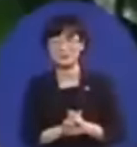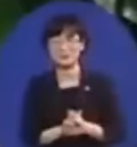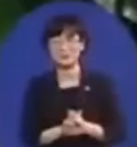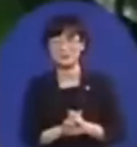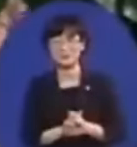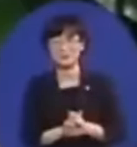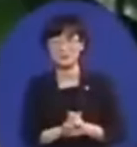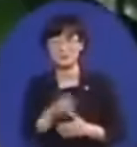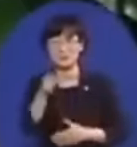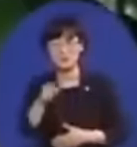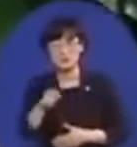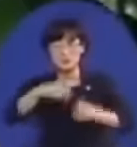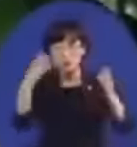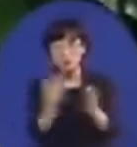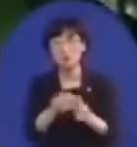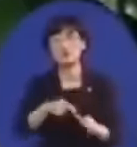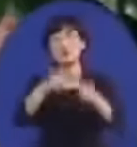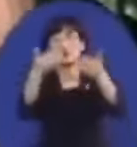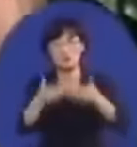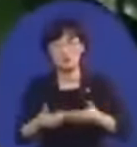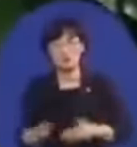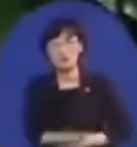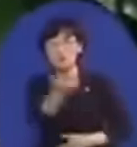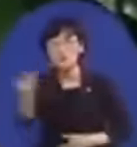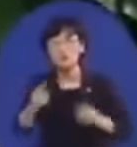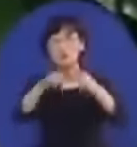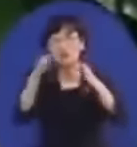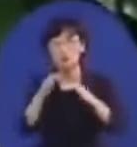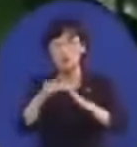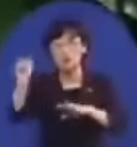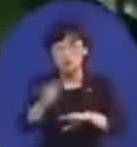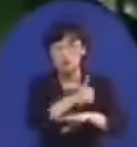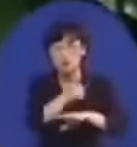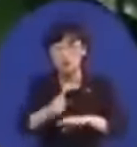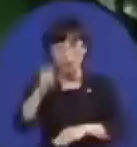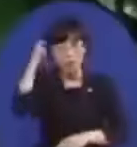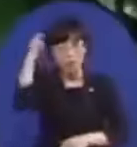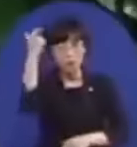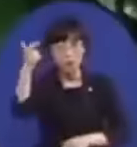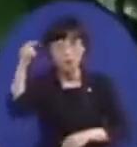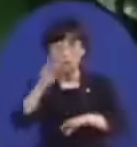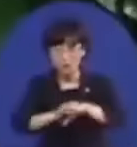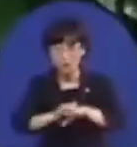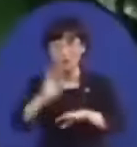이 죄인 구원 아닙니까? 여러분이 교회에 남아서 영혼이 잘 되면 그